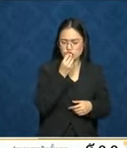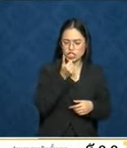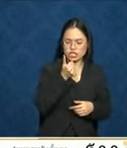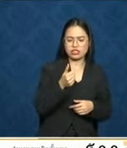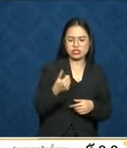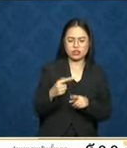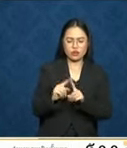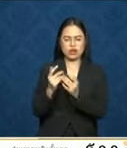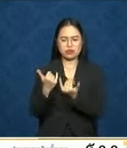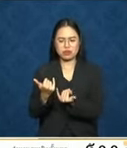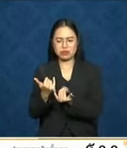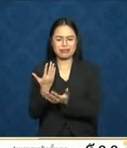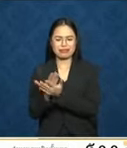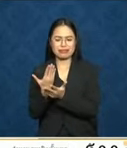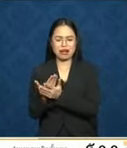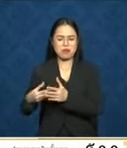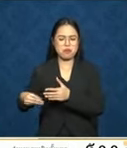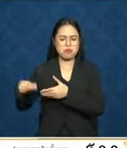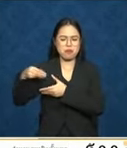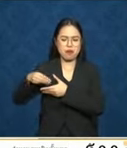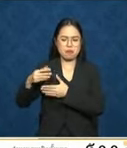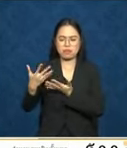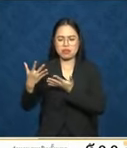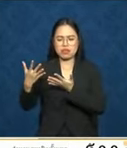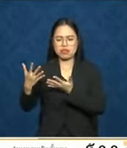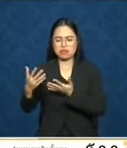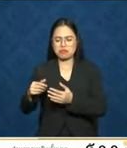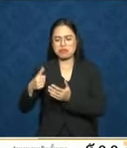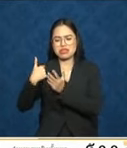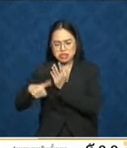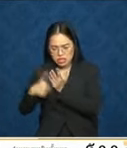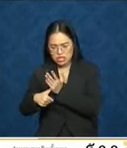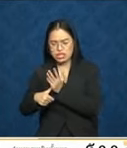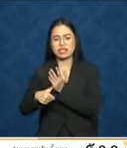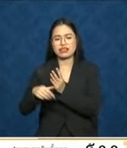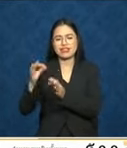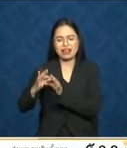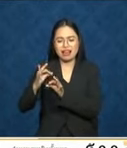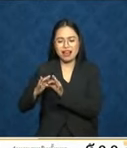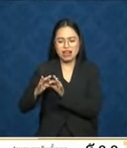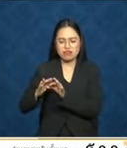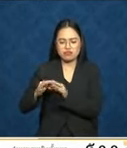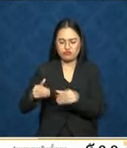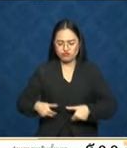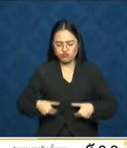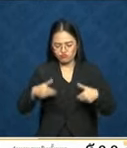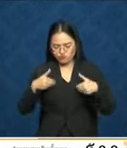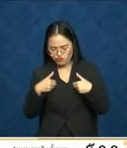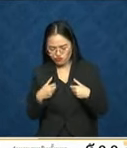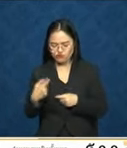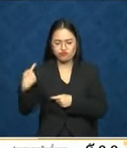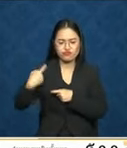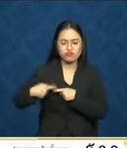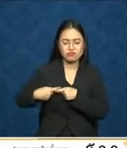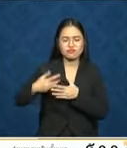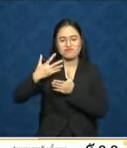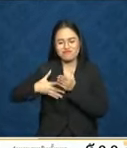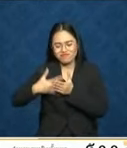ไม่มีรายได้ที่จะเลี้ยงชีพไม่มีเงินจะไปชำระหนี้ธกส.มีชีวิตอยู่อย่างไร้ความหวังและบางคนถึ